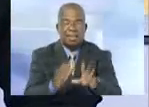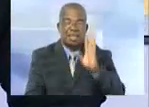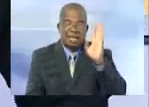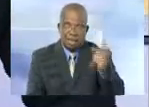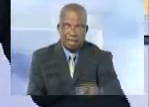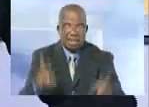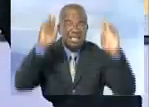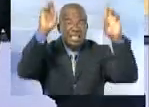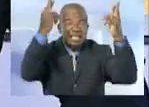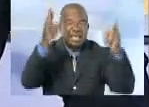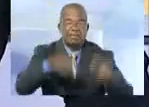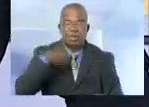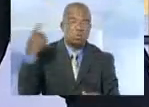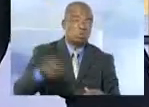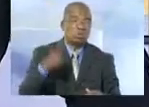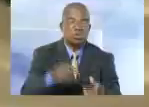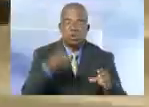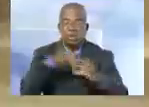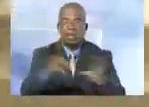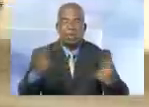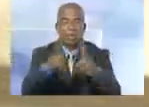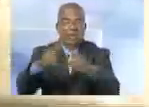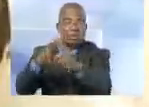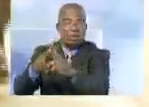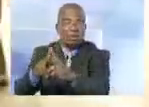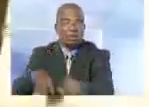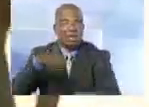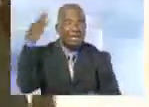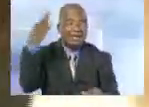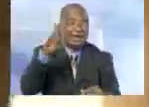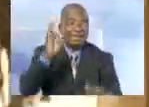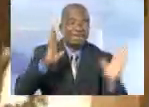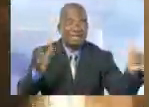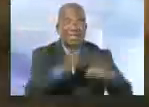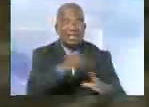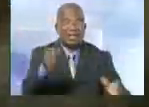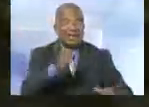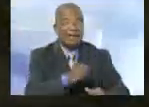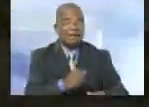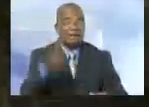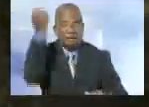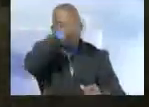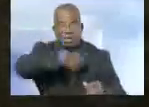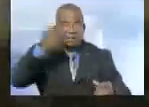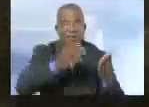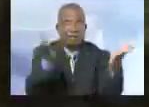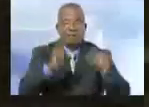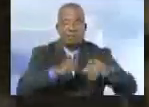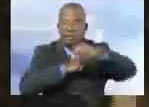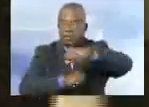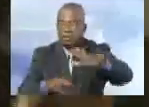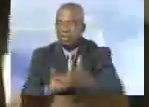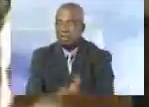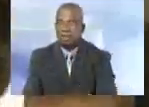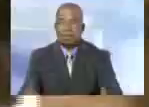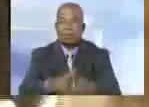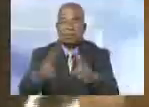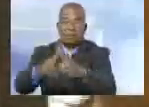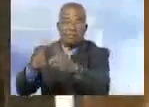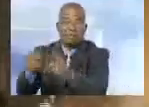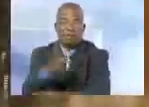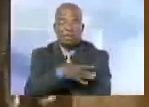plane toujours au nord, notamment à Gao. Les forces françaises et africaines s'activent donc pour la sécurisation de ces villes du nord. Pendant ce temps,